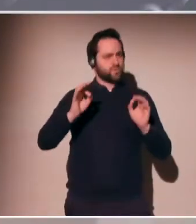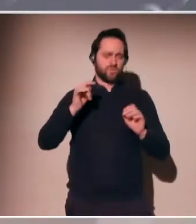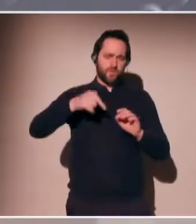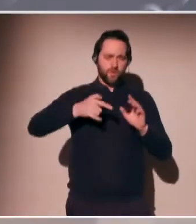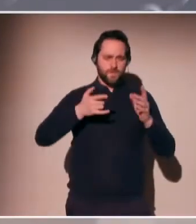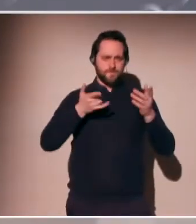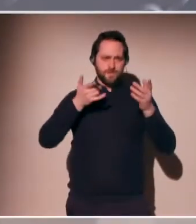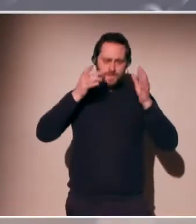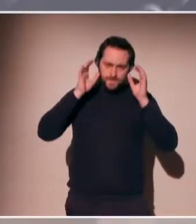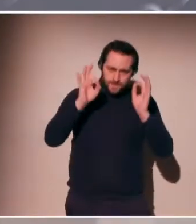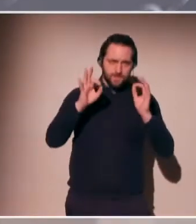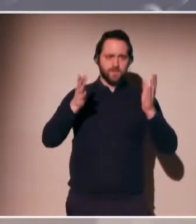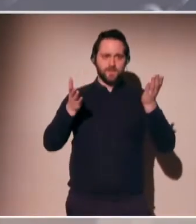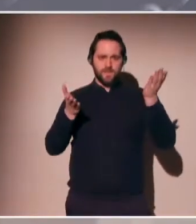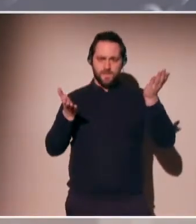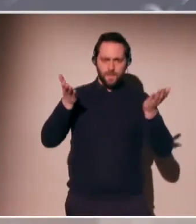À savoir qu'il